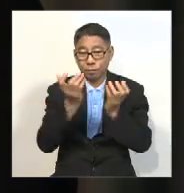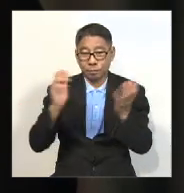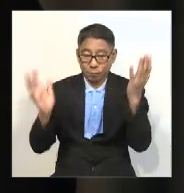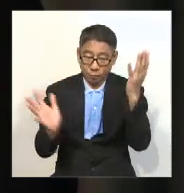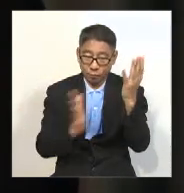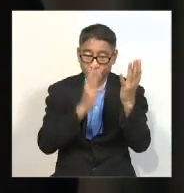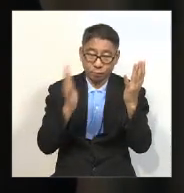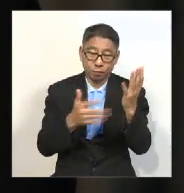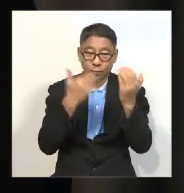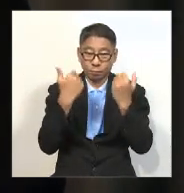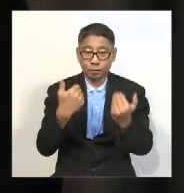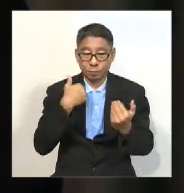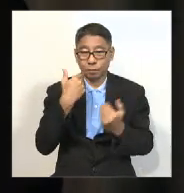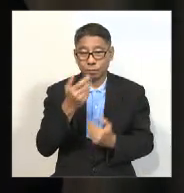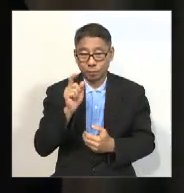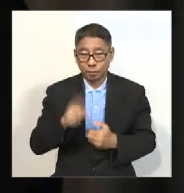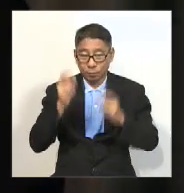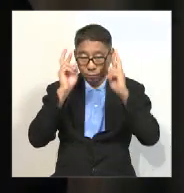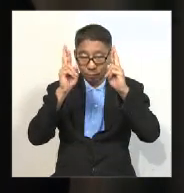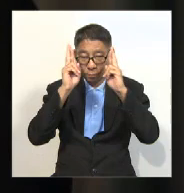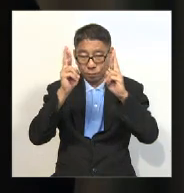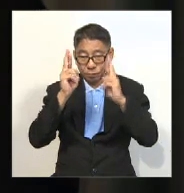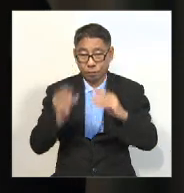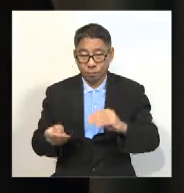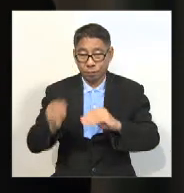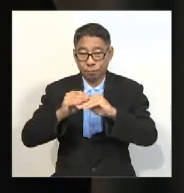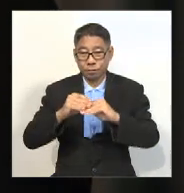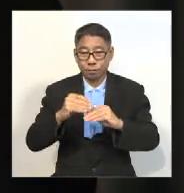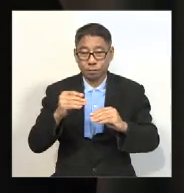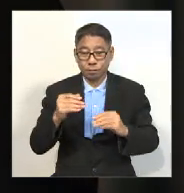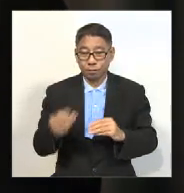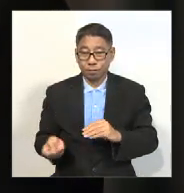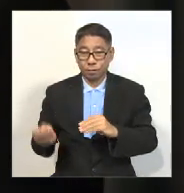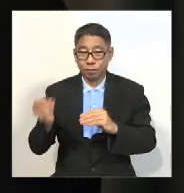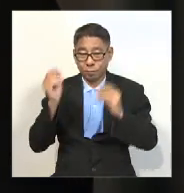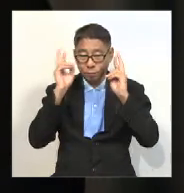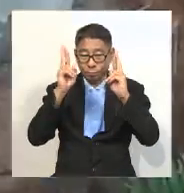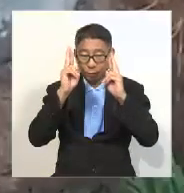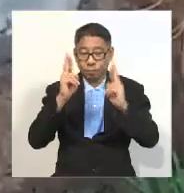พายุตัวนี้นี่ก็ขอให้ระมัดระวังนะคะเพิ่มมากขึ้น